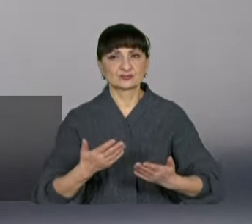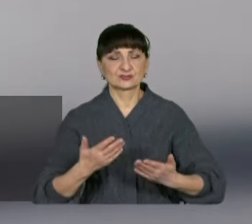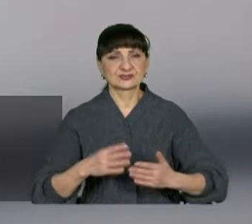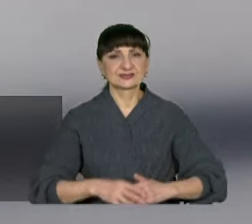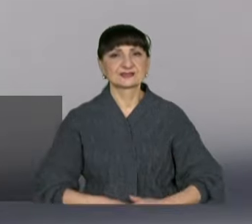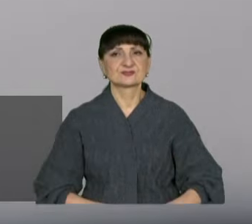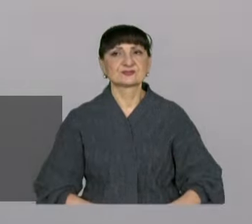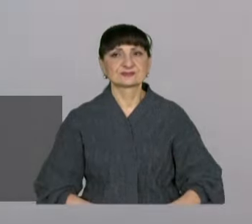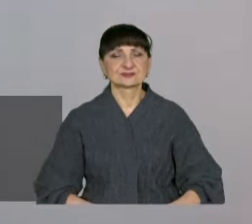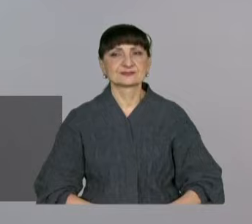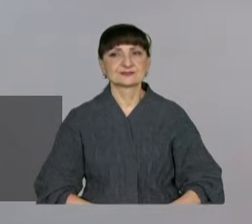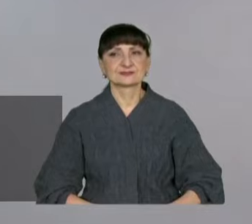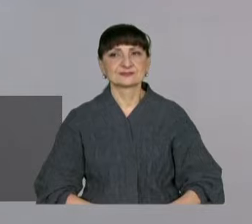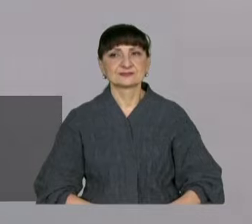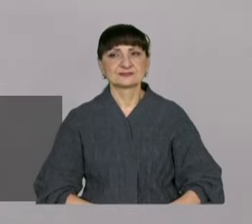Ужас!